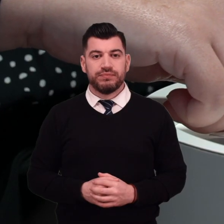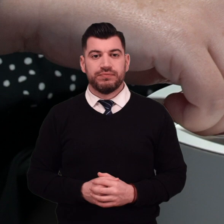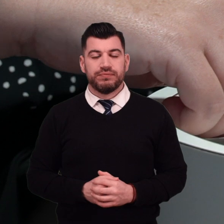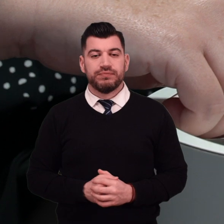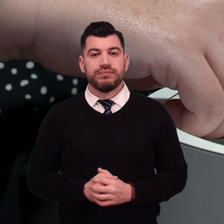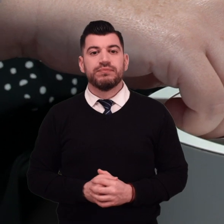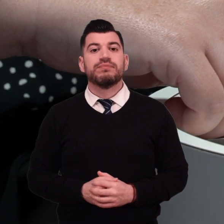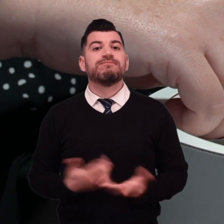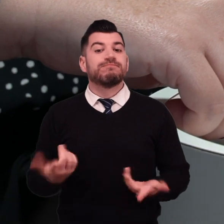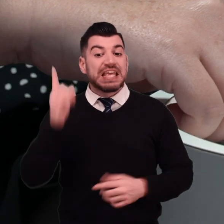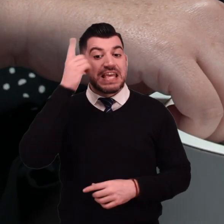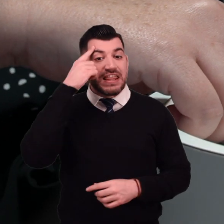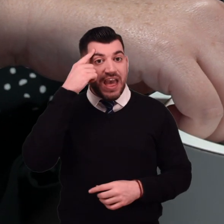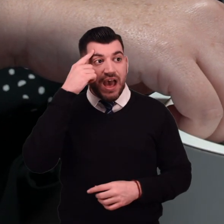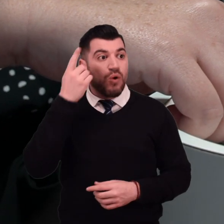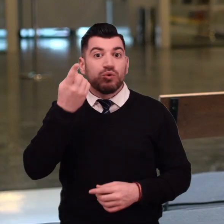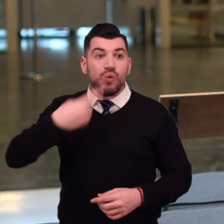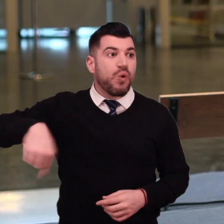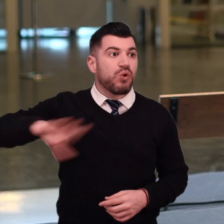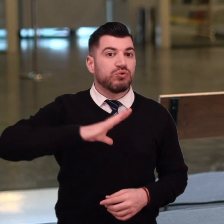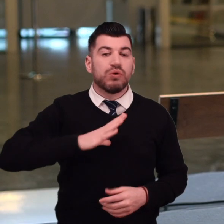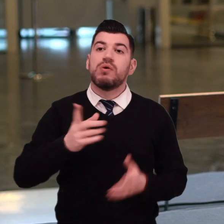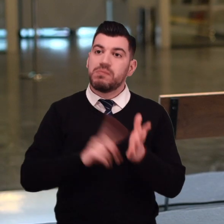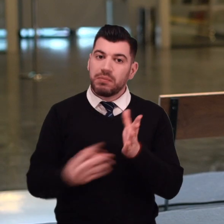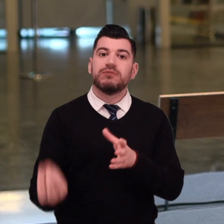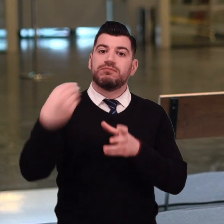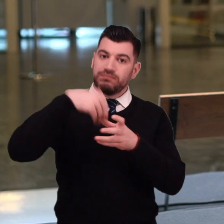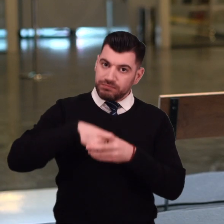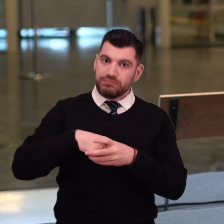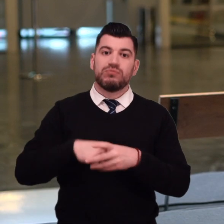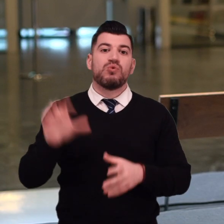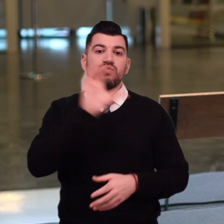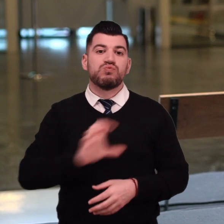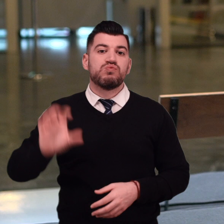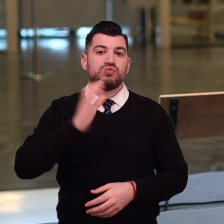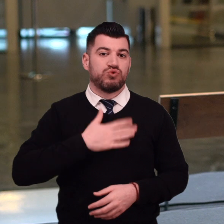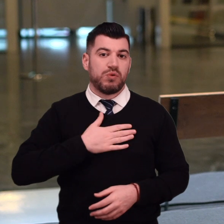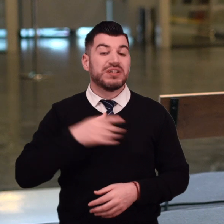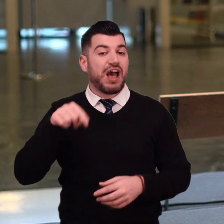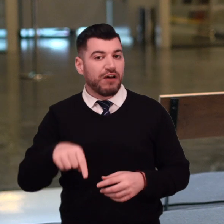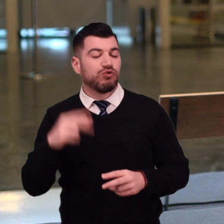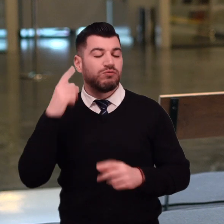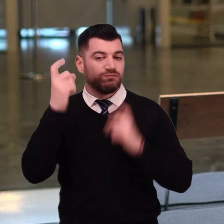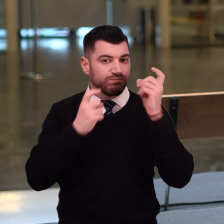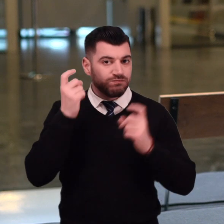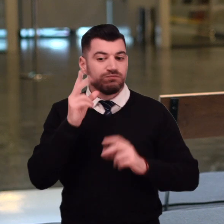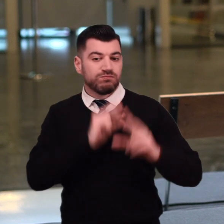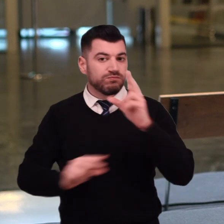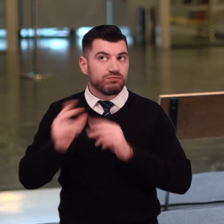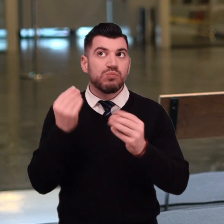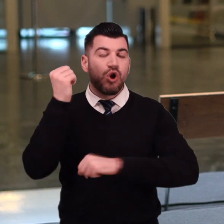Η ιδέα της συμπερίληψης όλων των κοινωνικών ομάδων στο μουσείο είναι ένα θέμα το οποίο μας απασχολεί ιδιαίτερα τα τελευταία